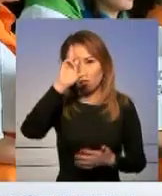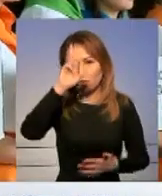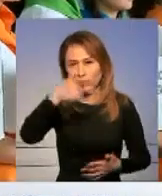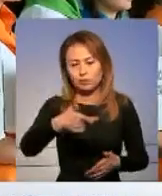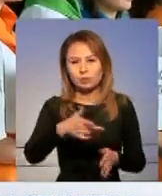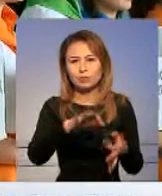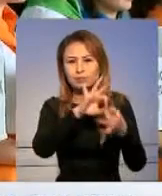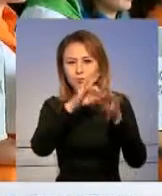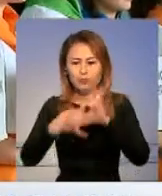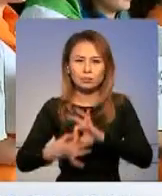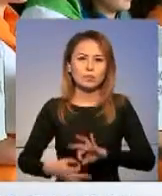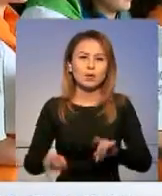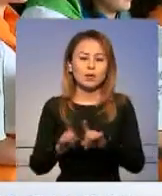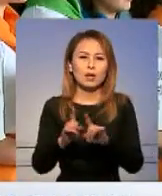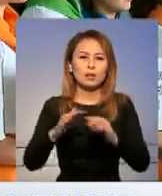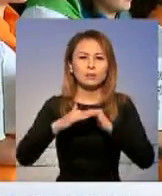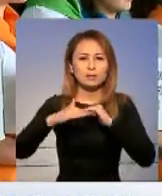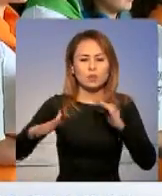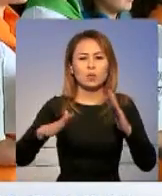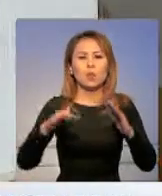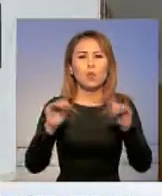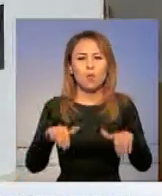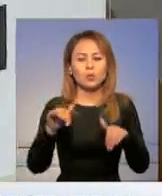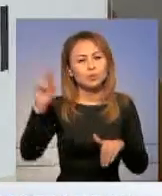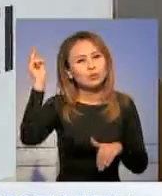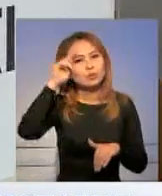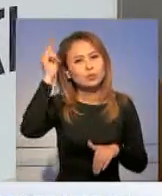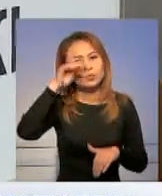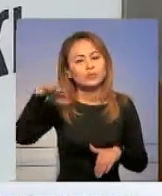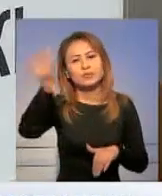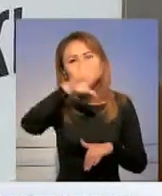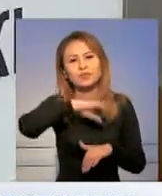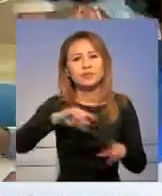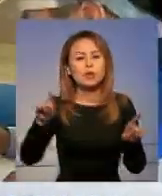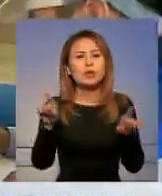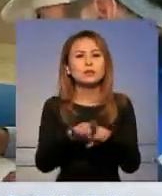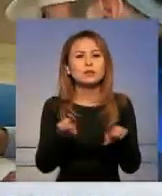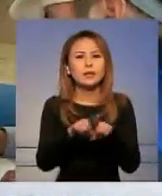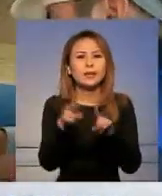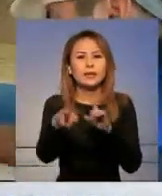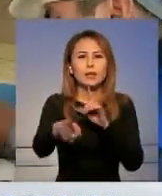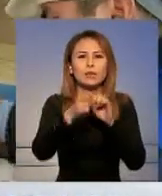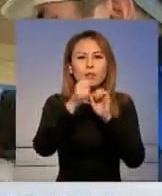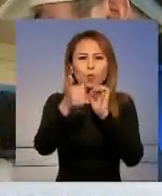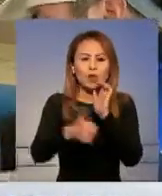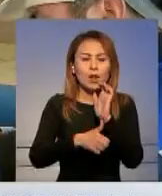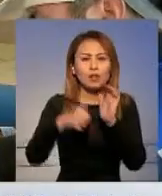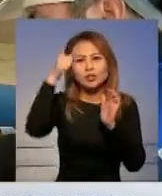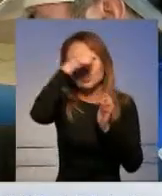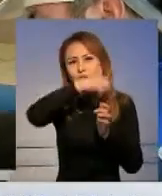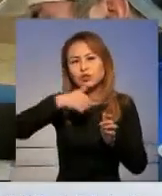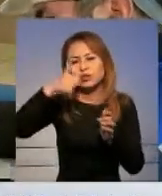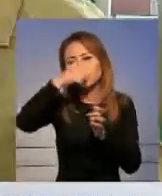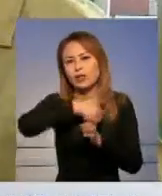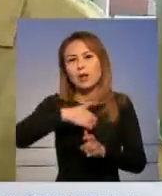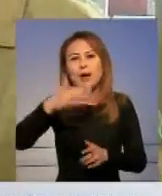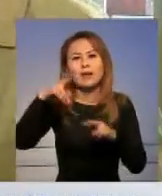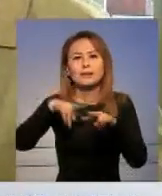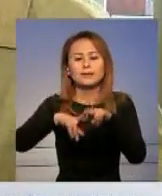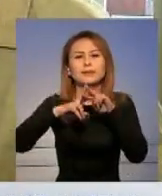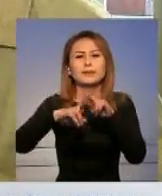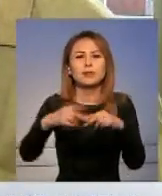келеді. Жергілікті колледж студенттерінің жетістіктері де баршылық. Мәселен, 2016 жылы Астана қаласында өткен ұлттық